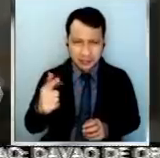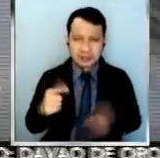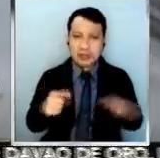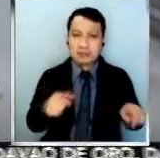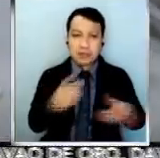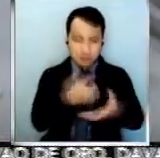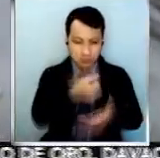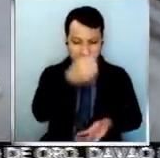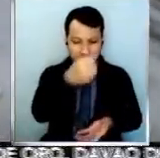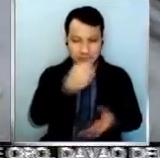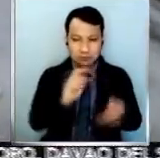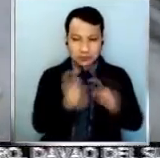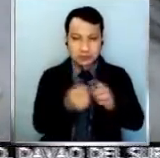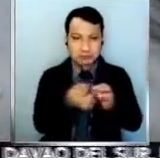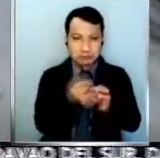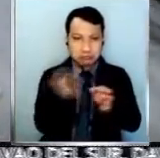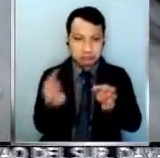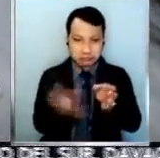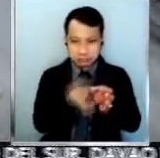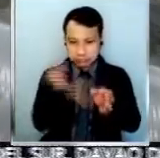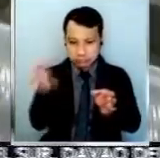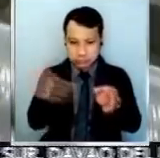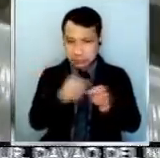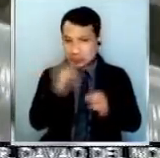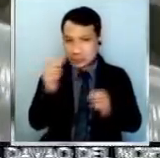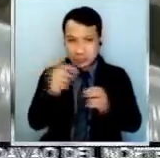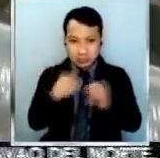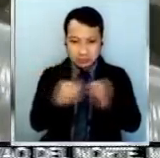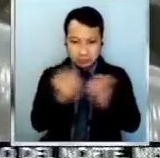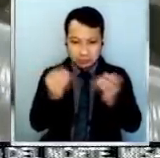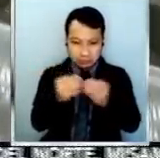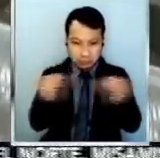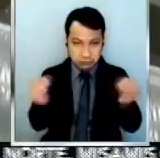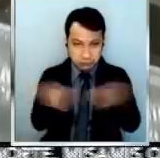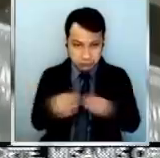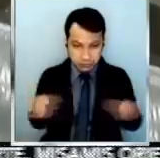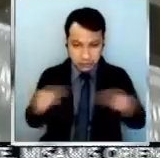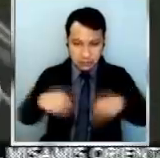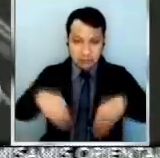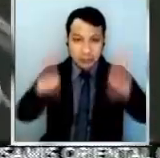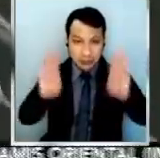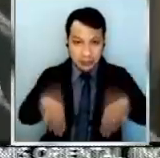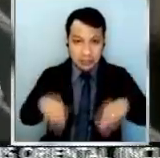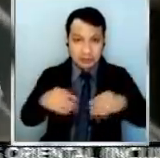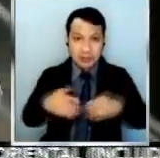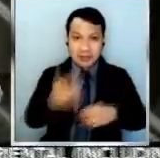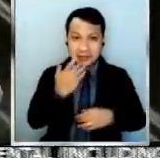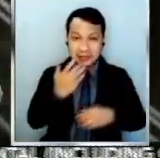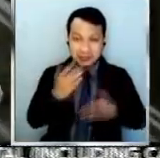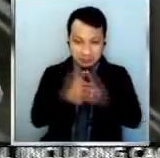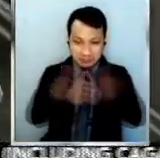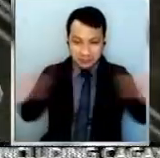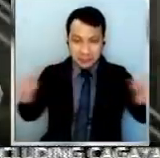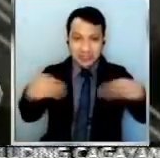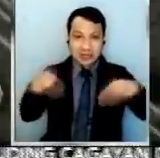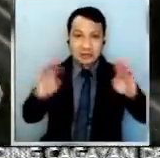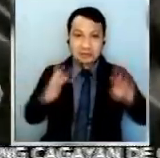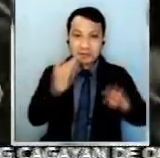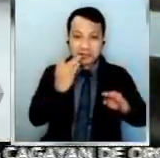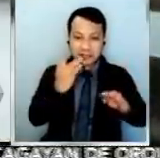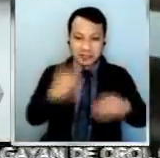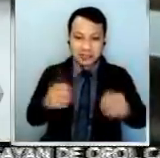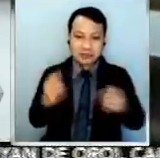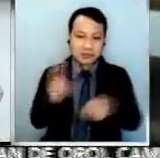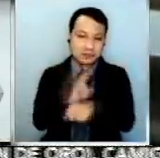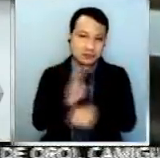hibla. Pag pinagsama-sama ang mga hibla, magiging higanting plastic na tela. Yan na ang magiging pangunahing materyales